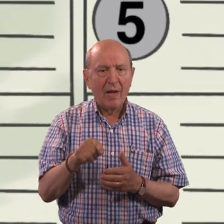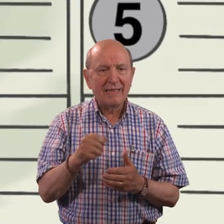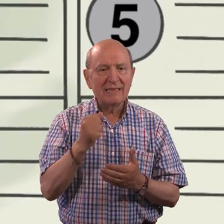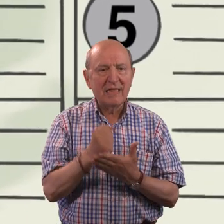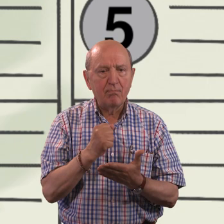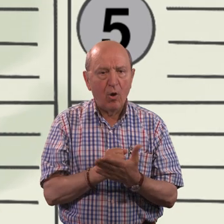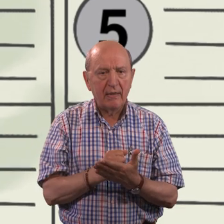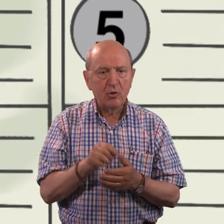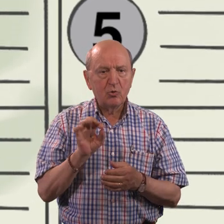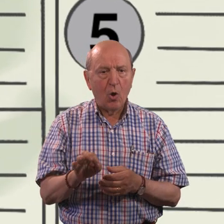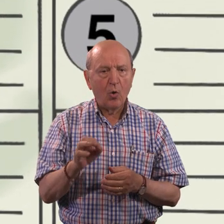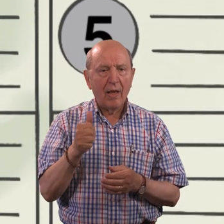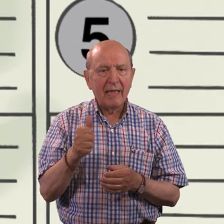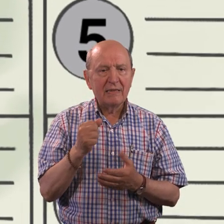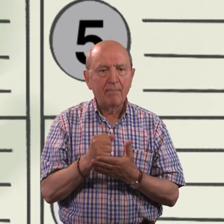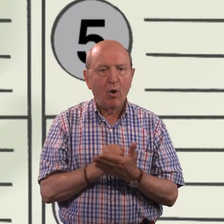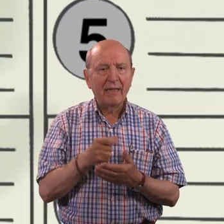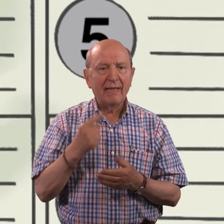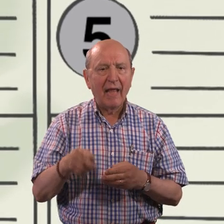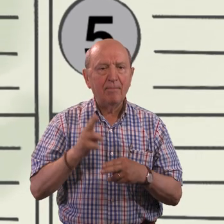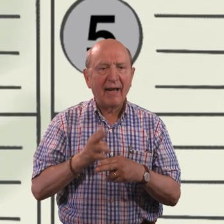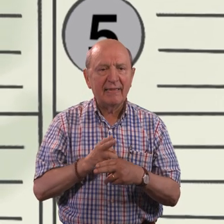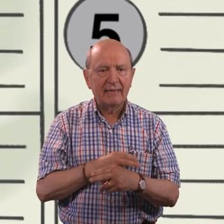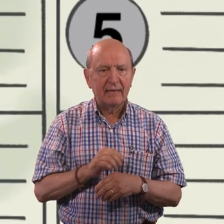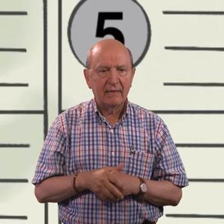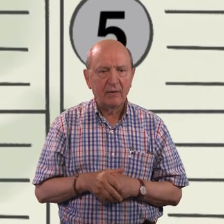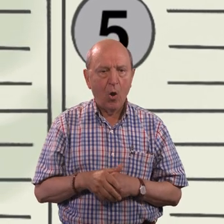questi simboli sono i simboli dei partiti